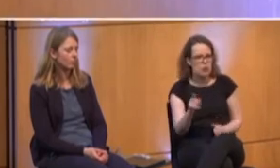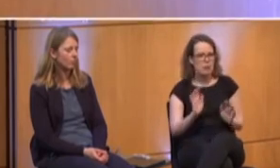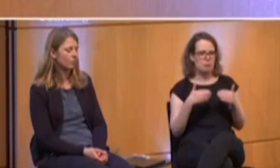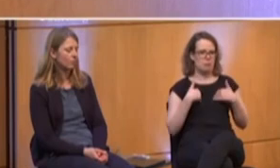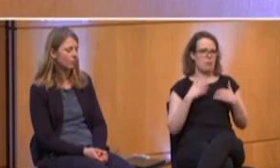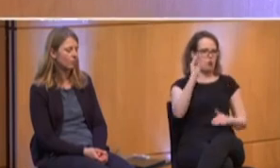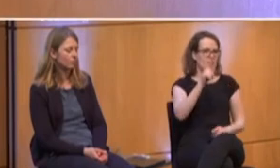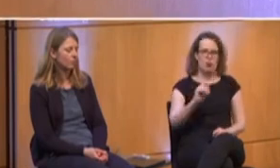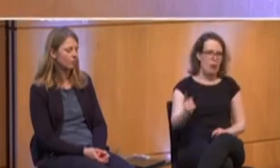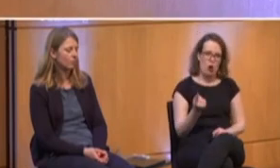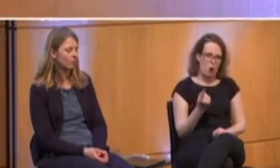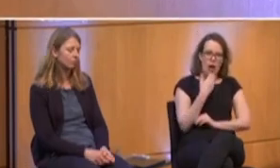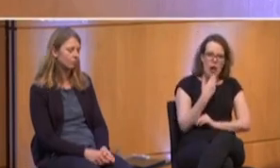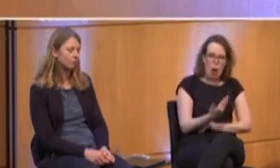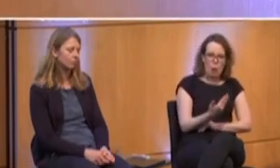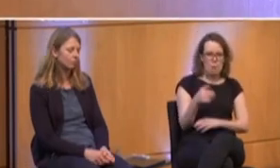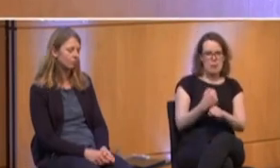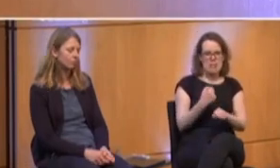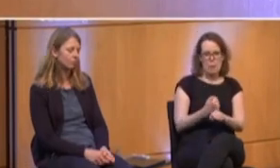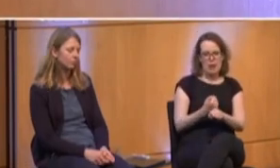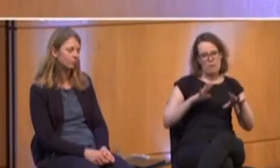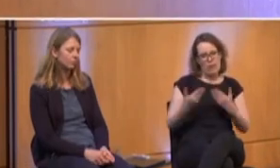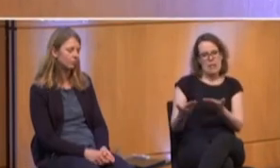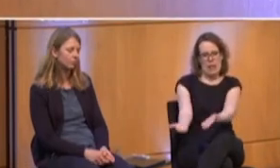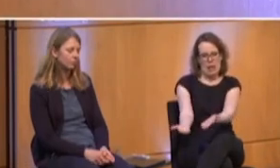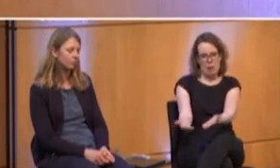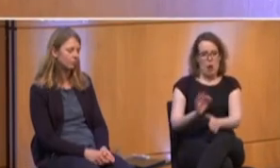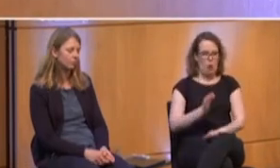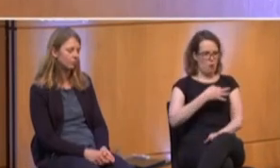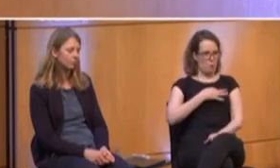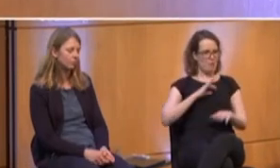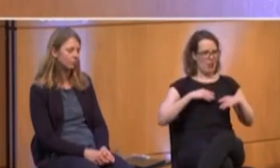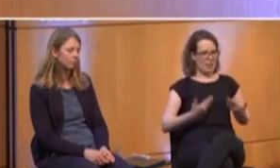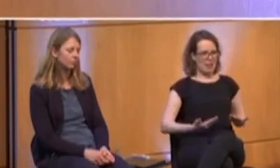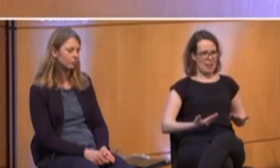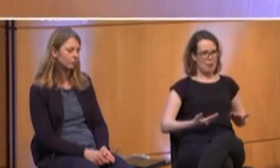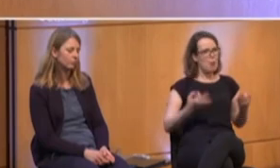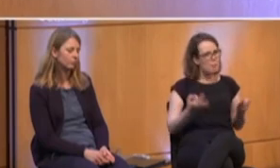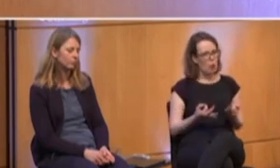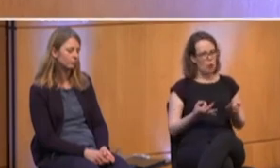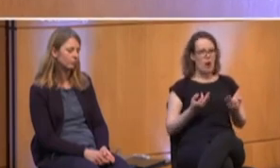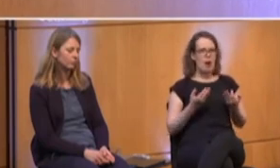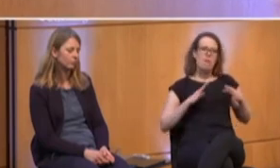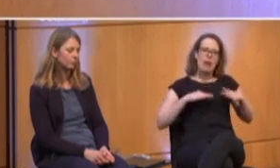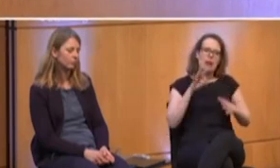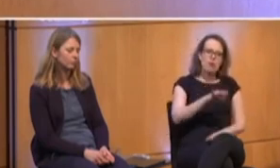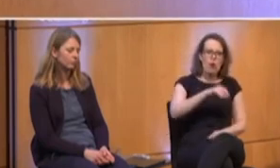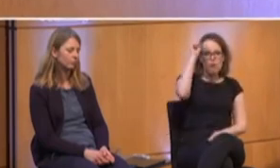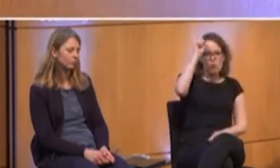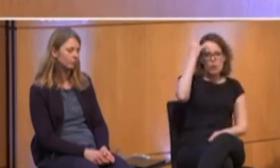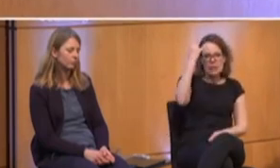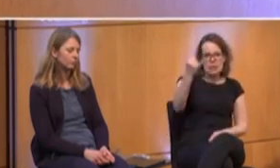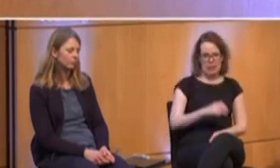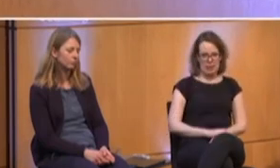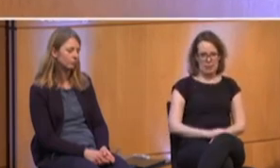haben, mit verrückten Ideen zu kommen. Wenn ich mir selber keinen Freiraum für verrückte Ideen lasse oder auch nicht selber mal öffentlich scheitere, okay,